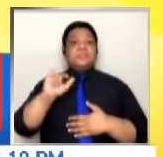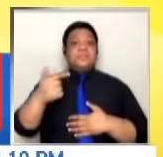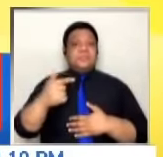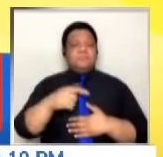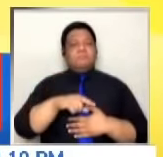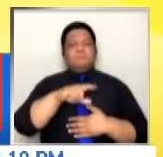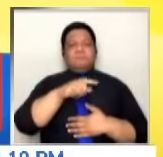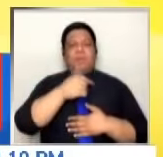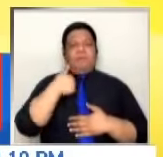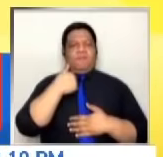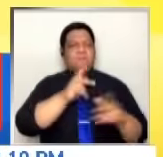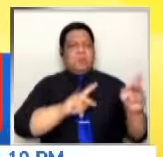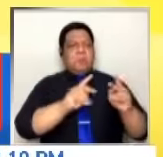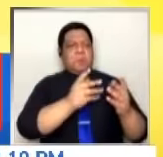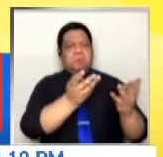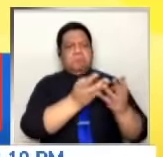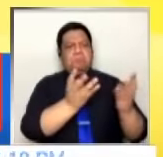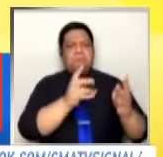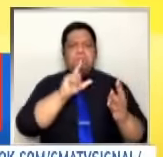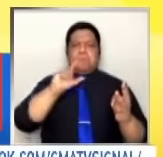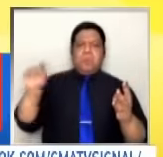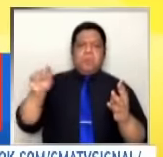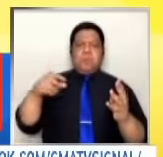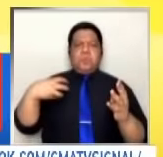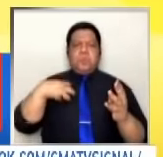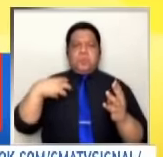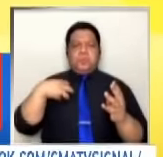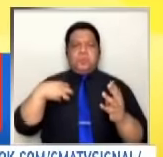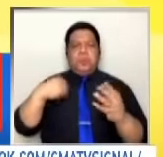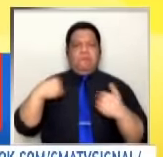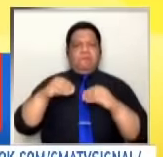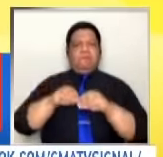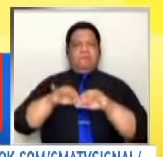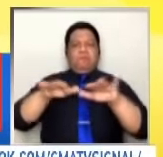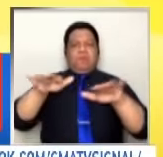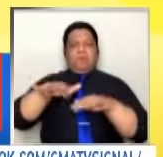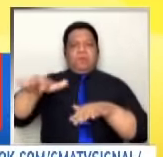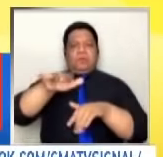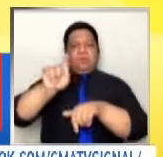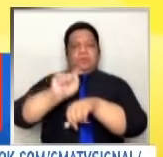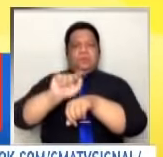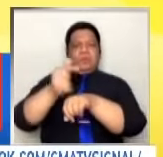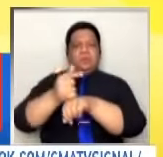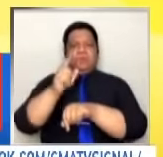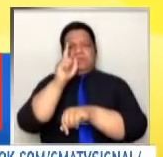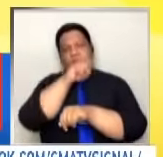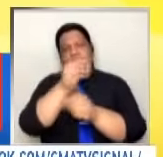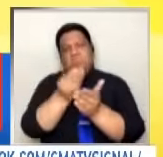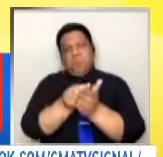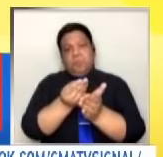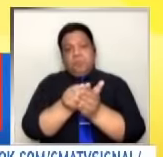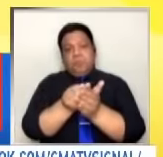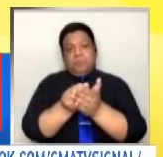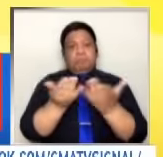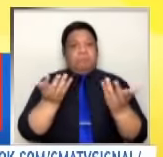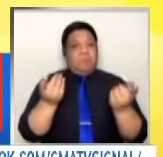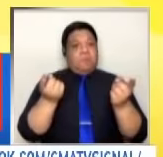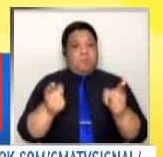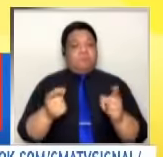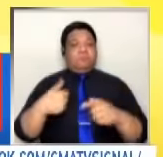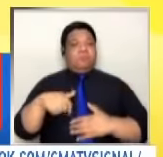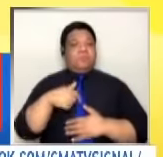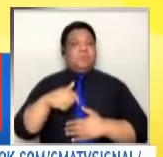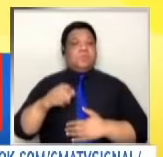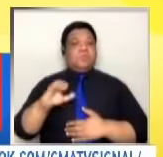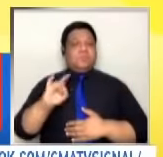concerned citizen. Merong nagkakalat ng peking pera sa area ng Taguig. Nang dahil po dito, nagkandak po tayo ng